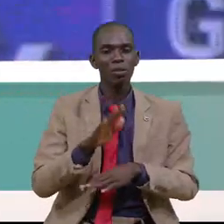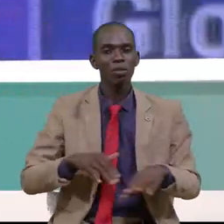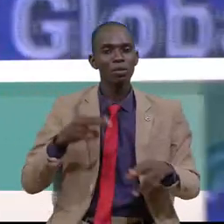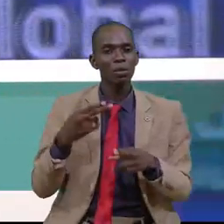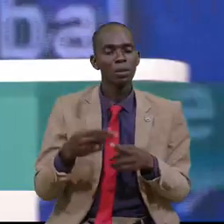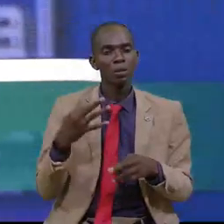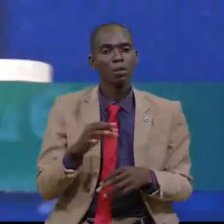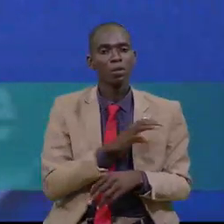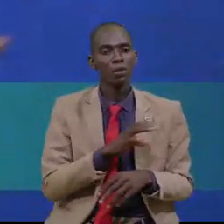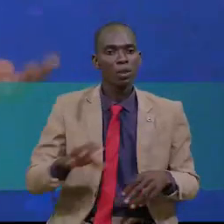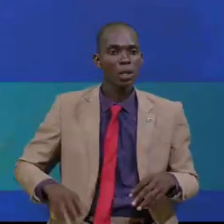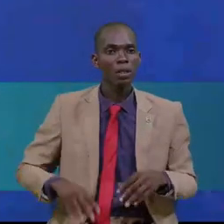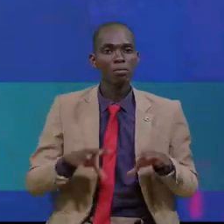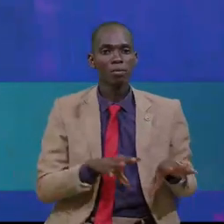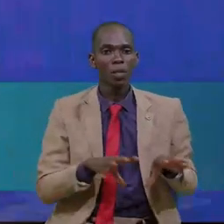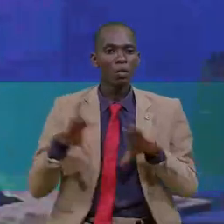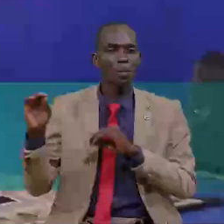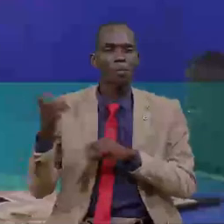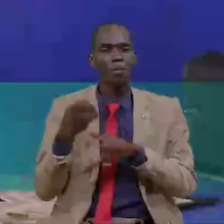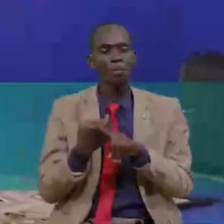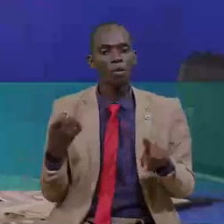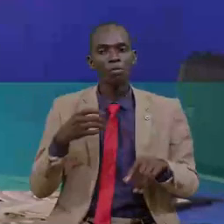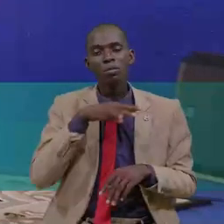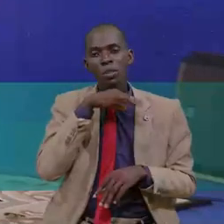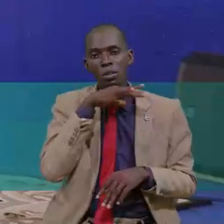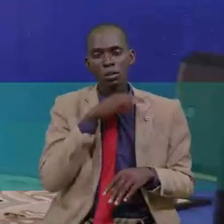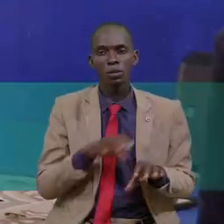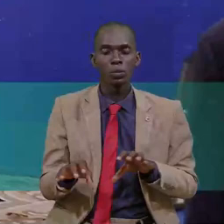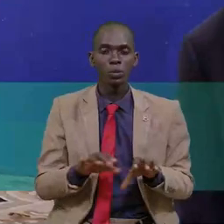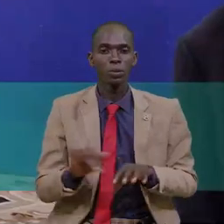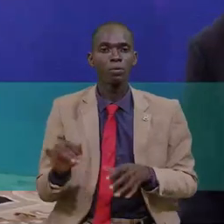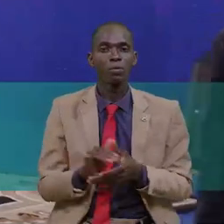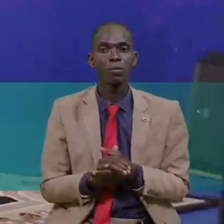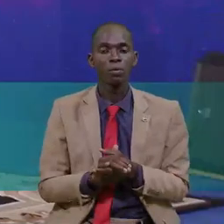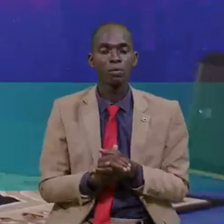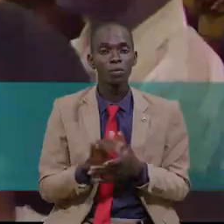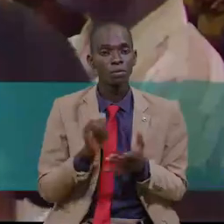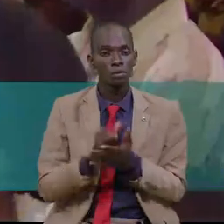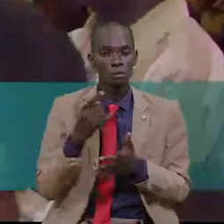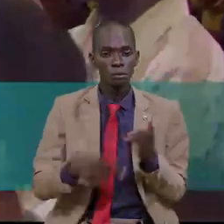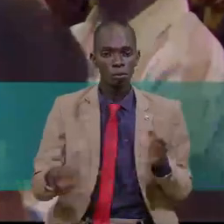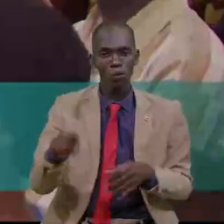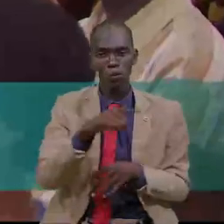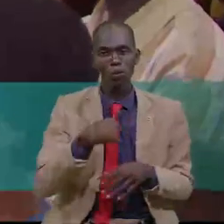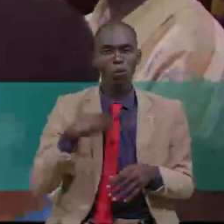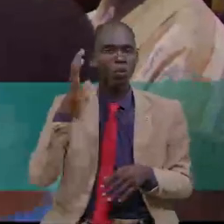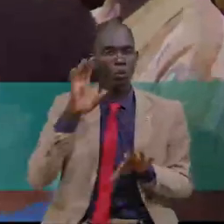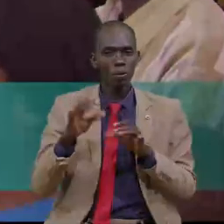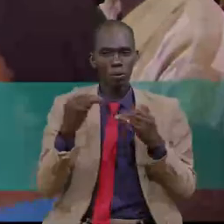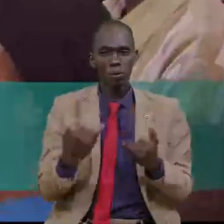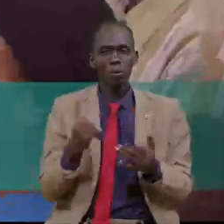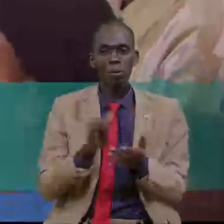que quiconque invoque le nom du Seigneur s'éloigne de l'iniquité. C'est ce que nous allons faire